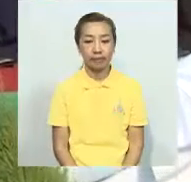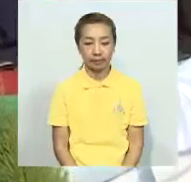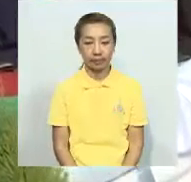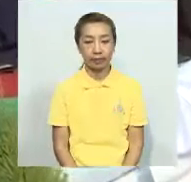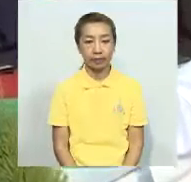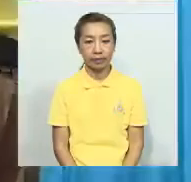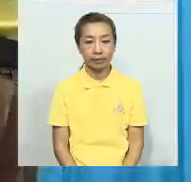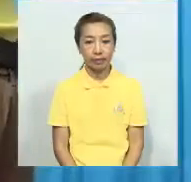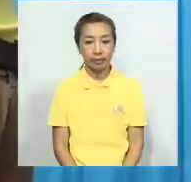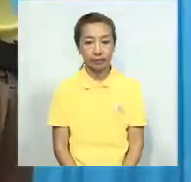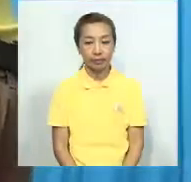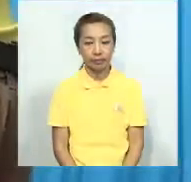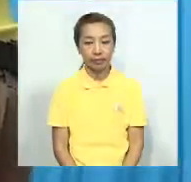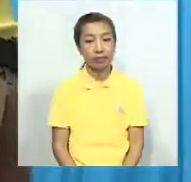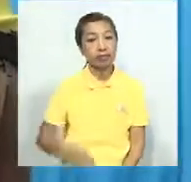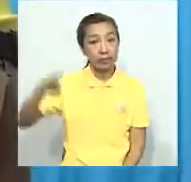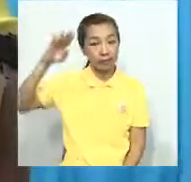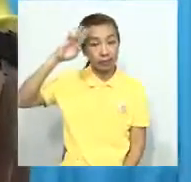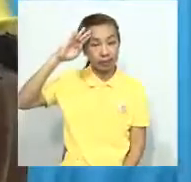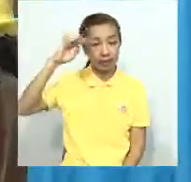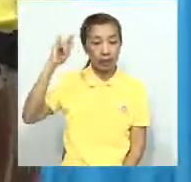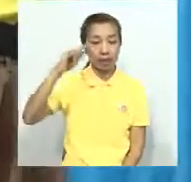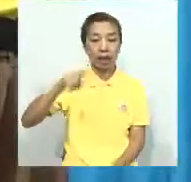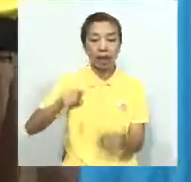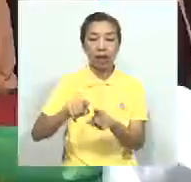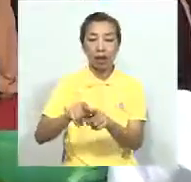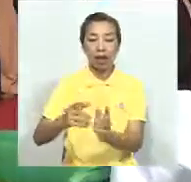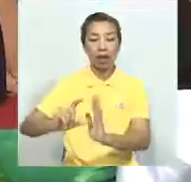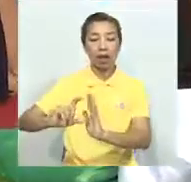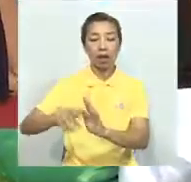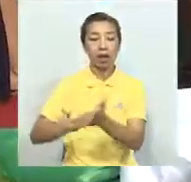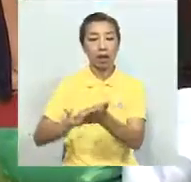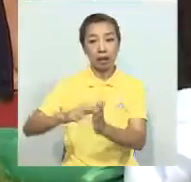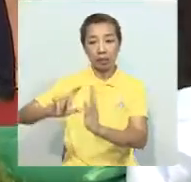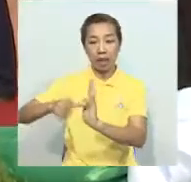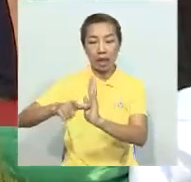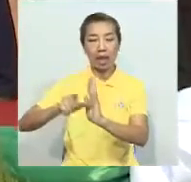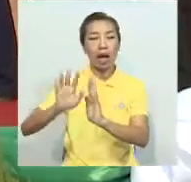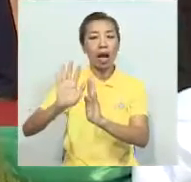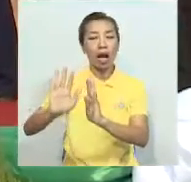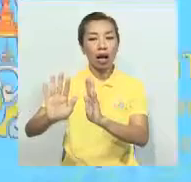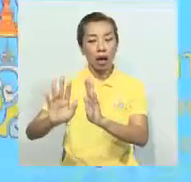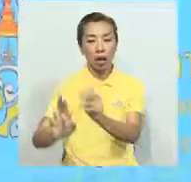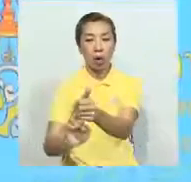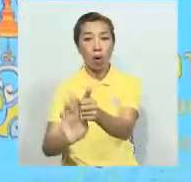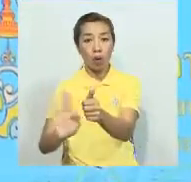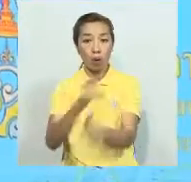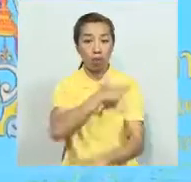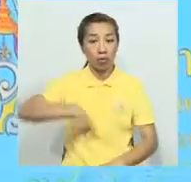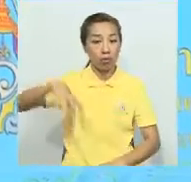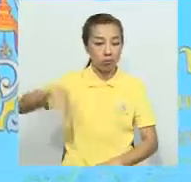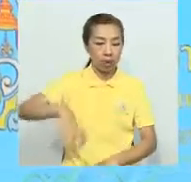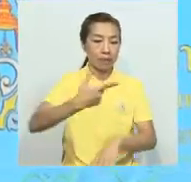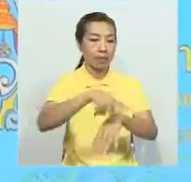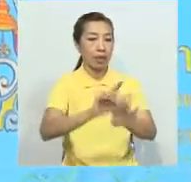พลอากาศตรีสุพิชัยสุนทรบุระรองเลขาธิการพระราชวังเป็นประธานในพิธีเปิดกิจกรรมจิตอาสาเราทำความดีด้วยหัว